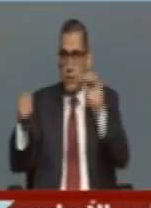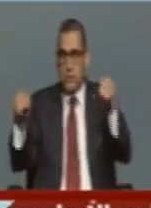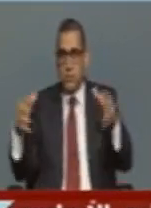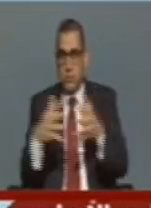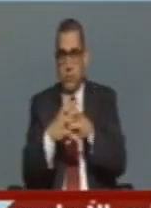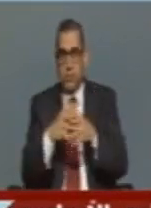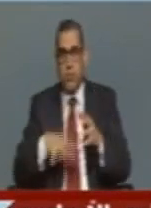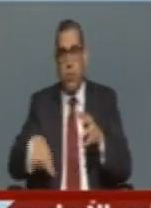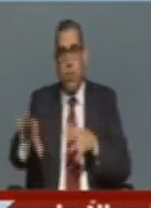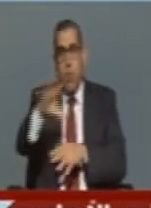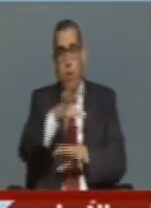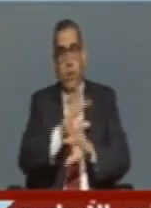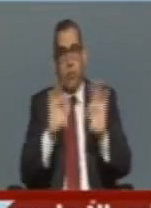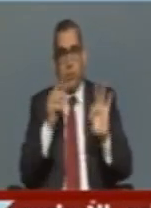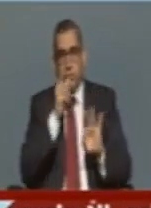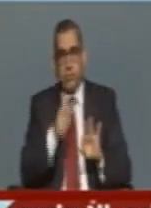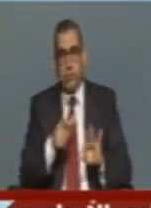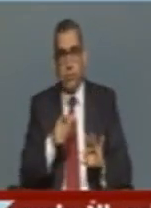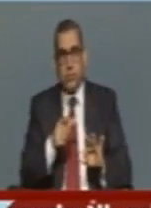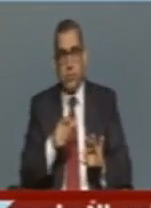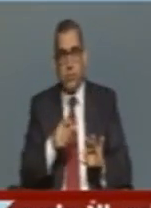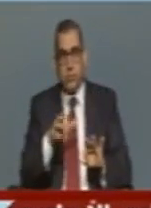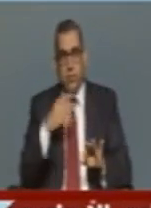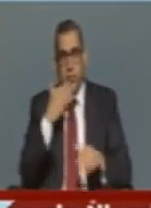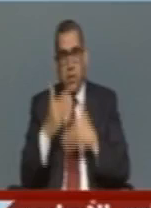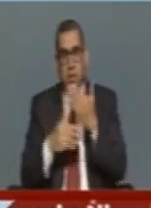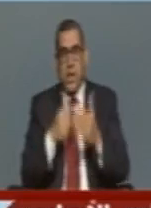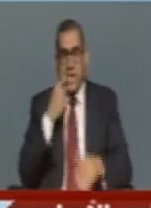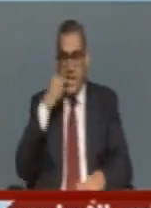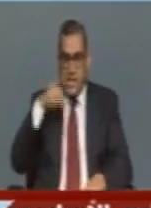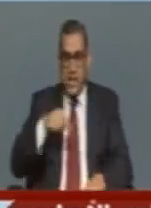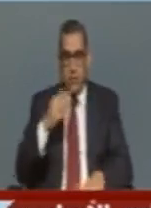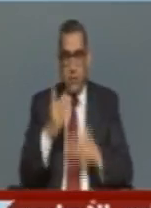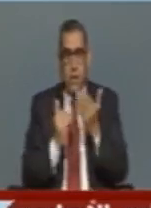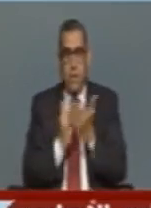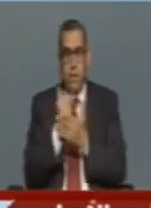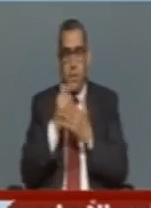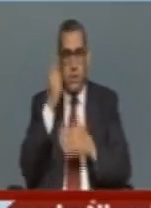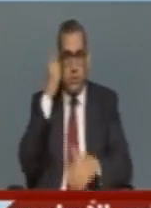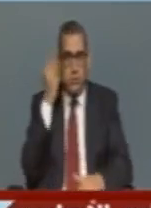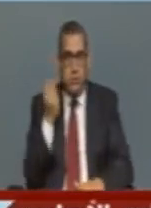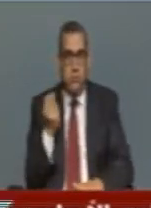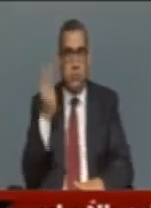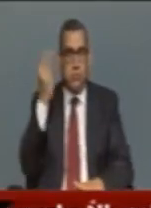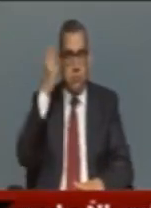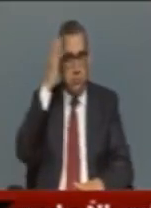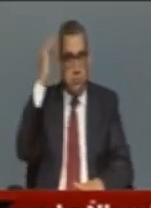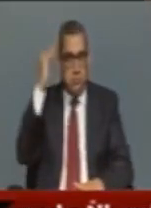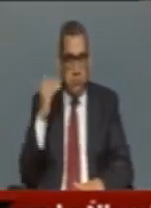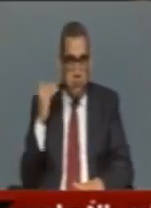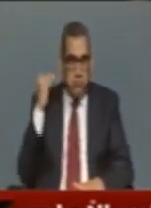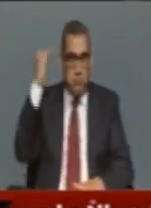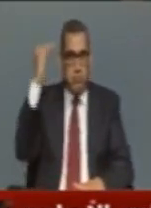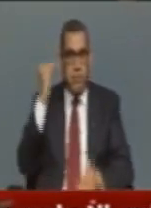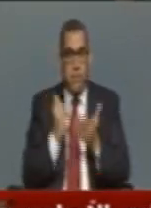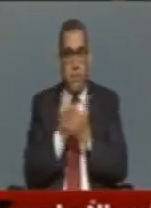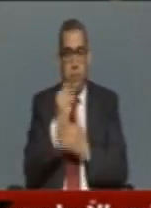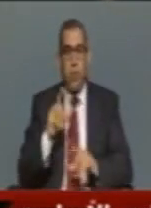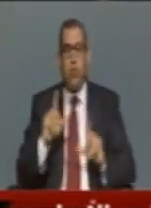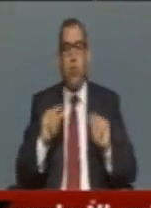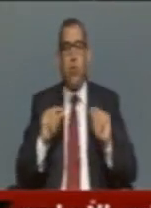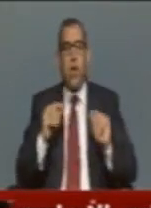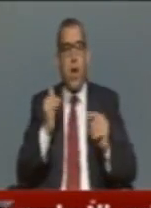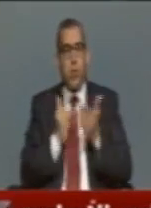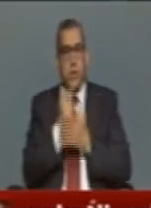فيها اللي عملناه هذا العام بقى مدرسة العباقرة، وهي عبارة عن مدرسة المتميزين في أولى